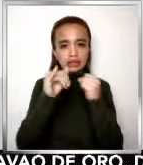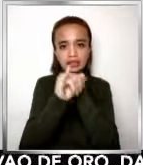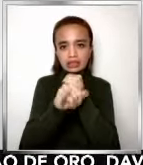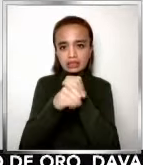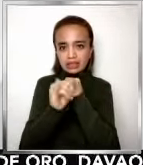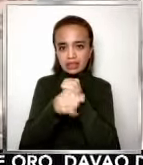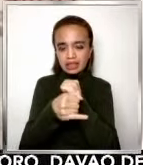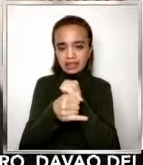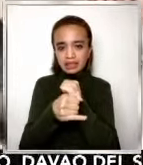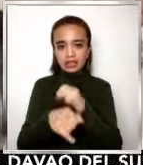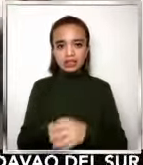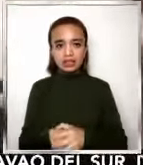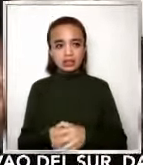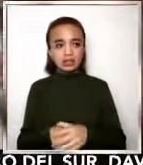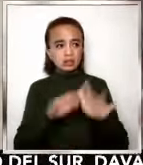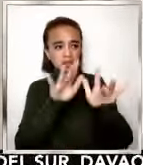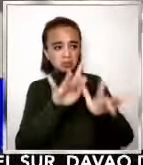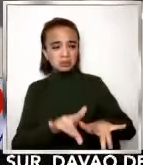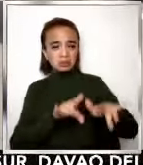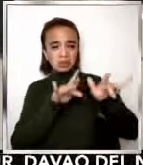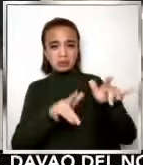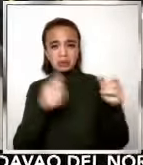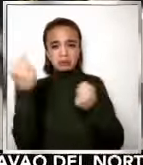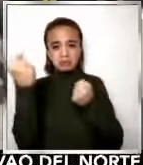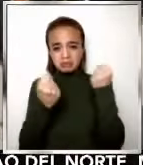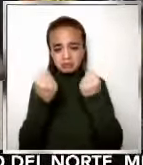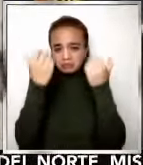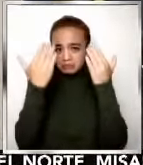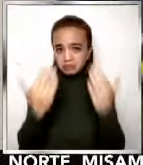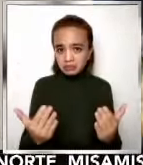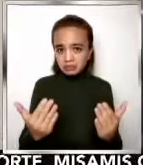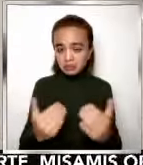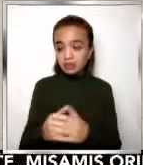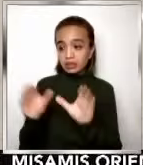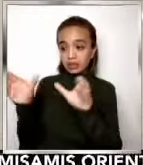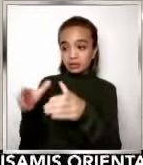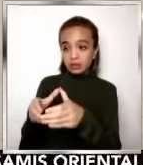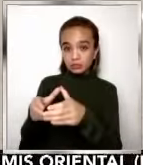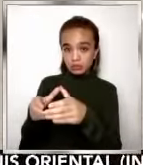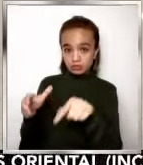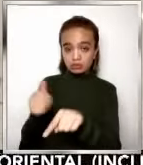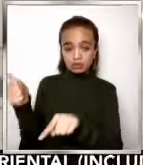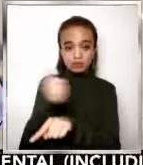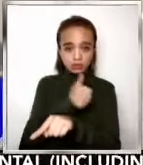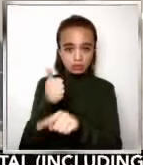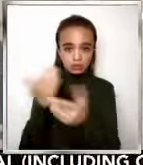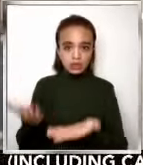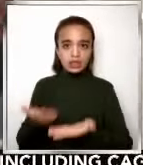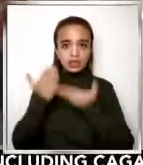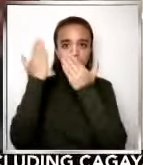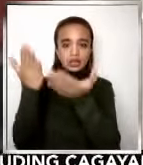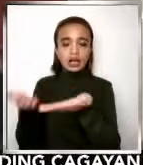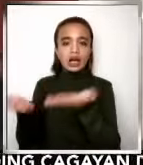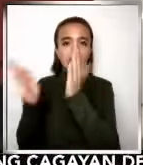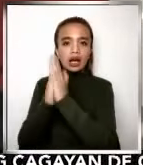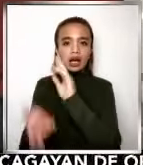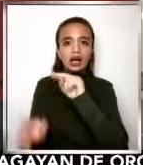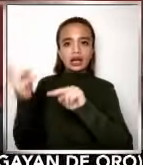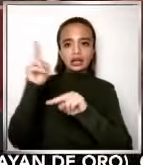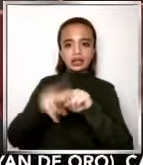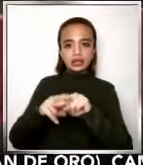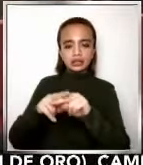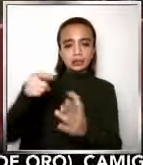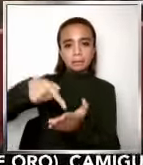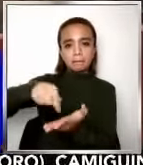mga tsuker. Plano ng mga transport group na ihain na ang petisyon para sa dagdag singil sa pamasahe ngayong Linggo. Kasunod ang napipintunan